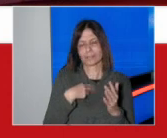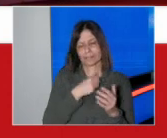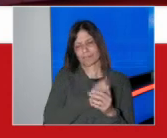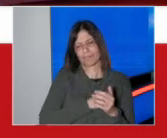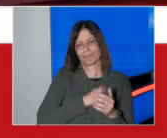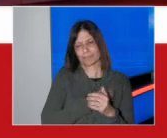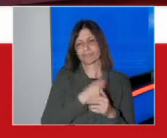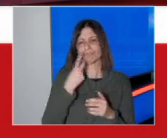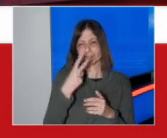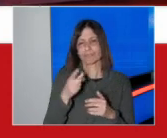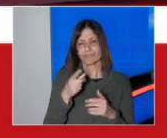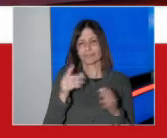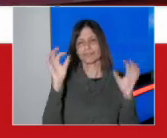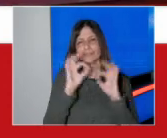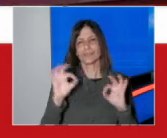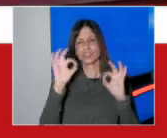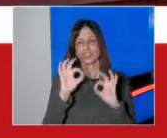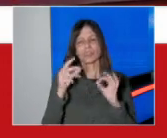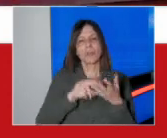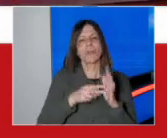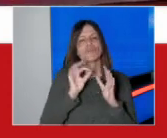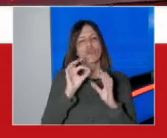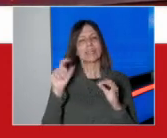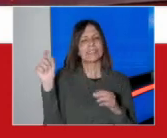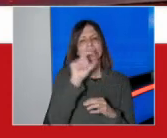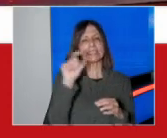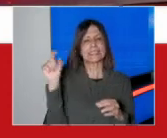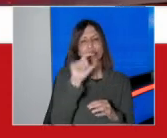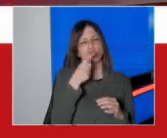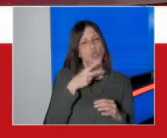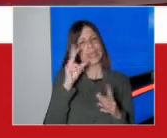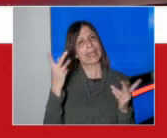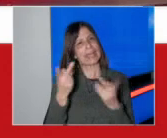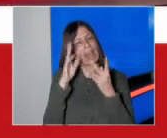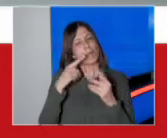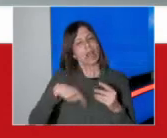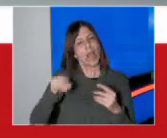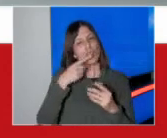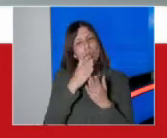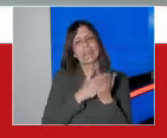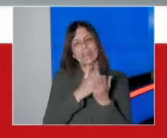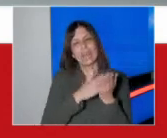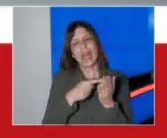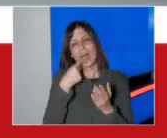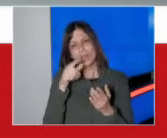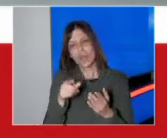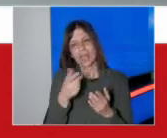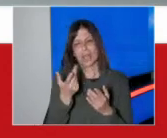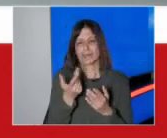לומר את זה, אבל אנחנו מקדשים פוליטיקה של סיסמאות, זאת אומרת, הרבה יותר קל גם לנו עכשיו לנתח את האמירות האלה